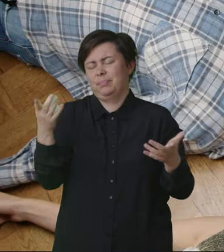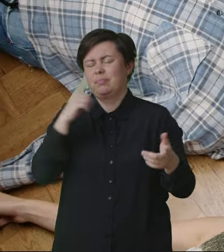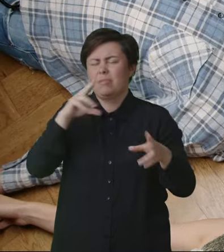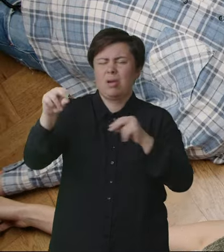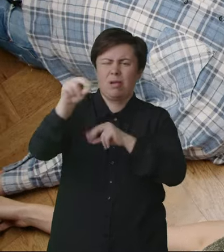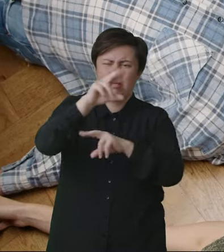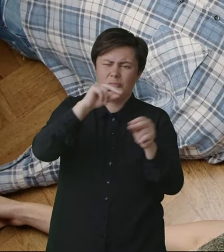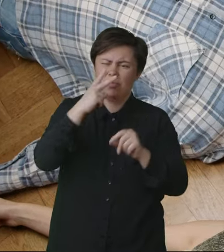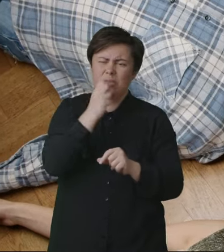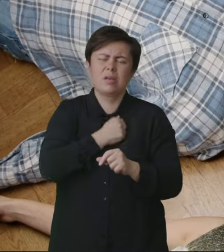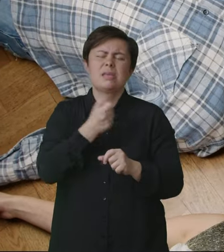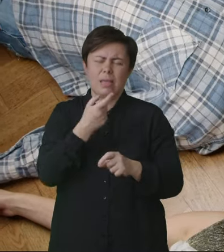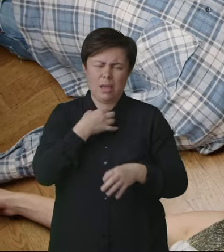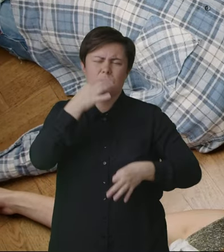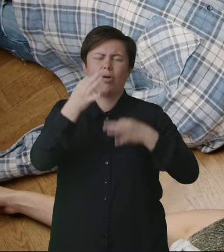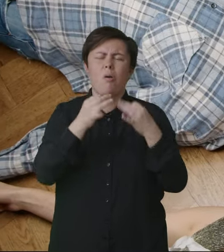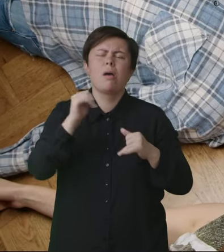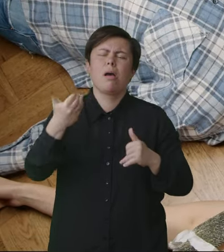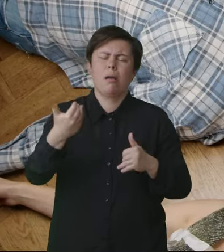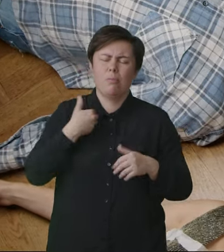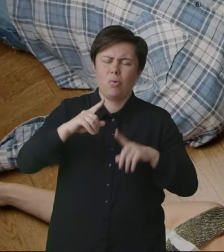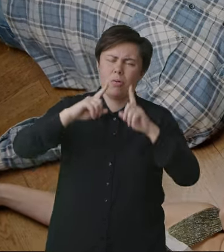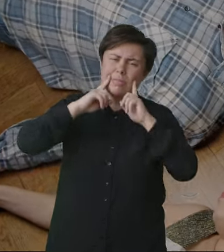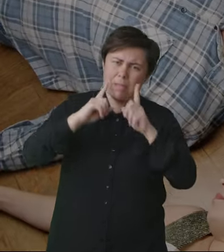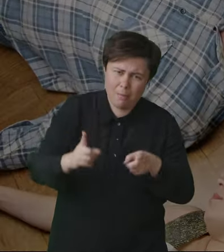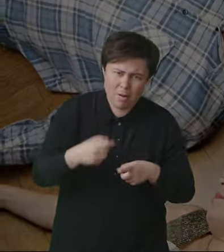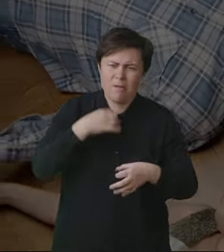wam zaraz opowiem, jak to było.